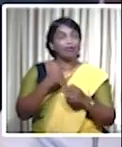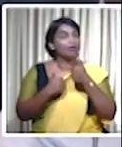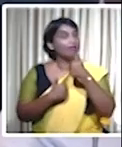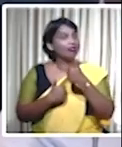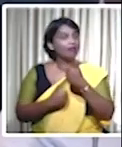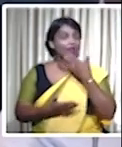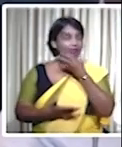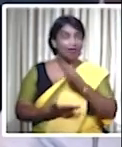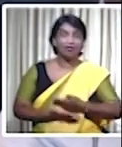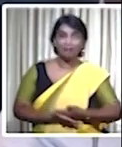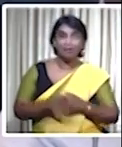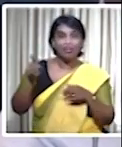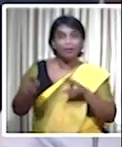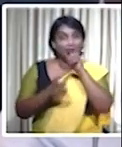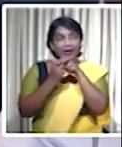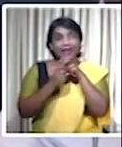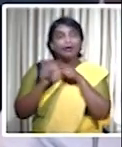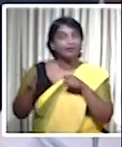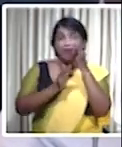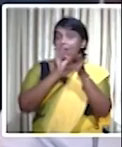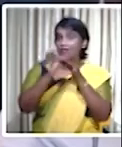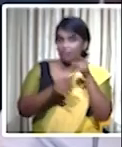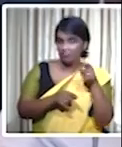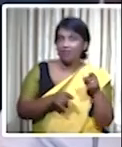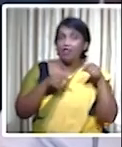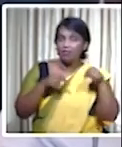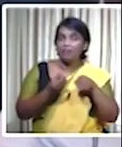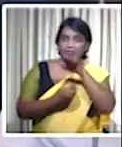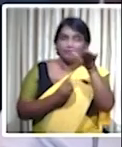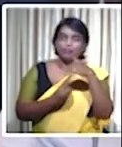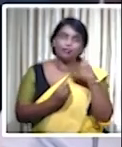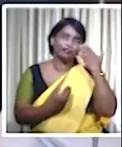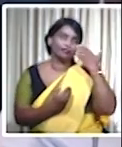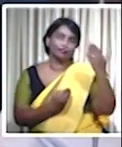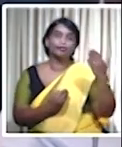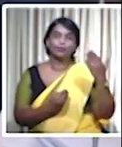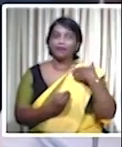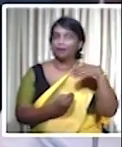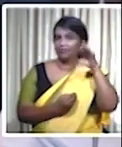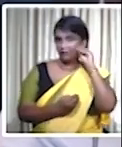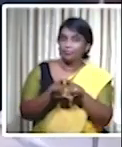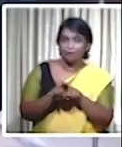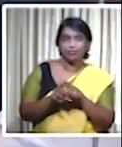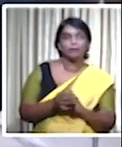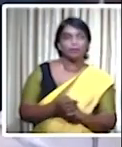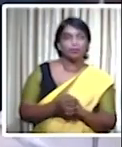පෝතකයයි තාපසයන් ළඟ හැදිච්ච ගිරා පෝතකයගේ කතාව අද සමාජයේ මේක දිහා දැක්කහම තේරෙනවා